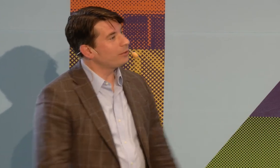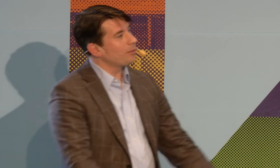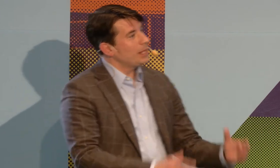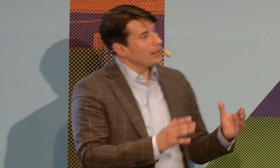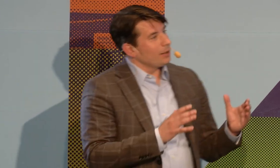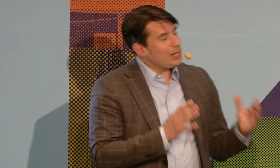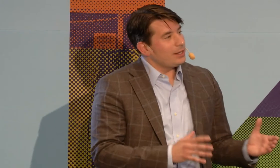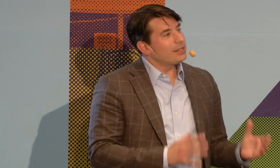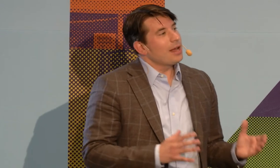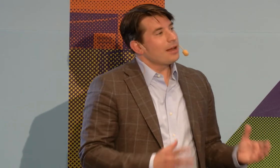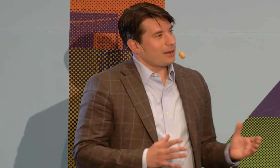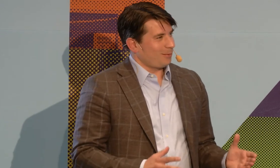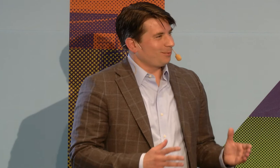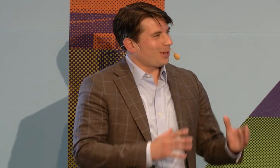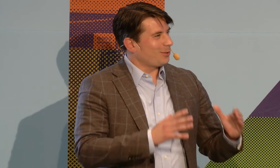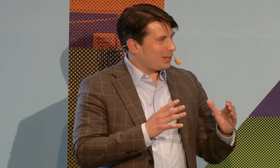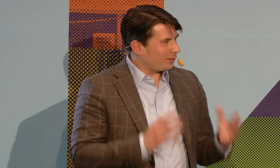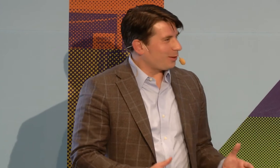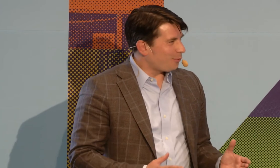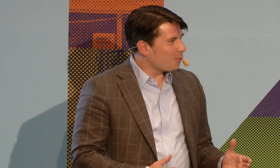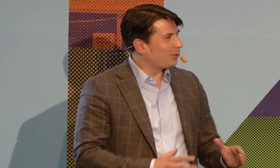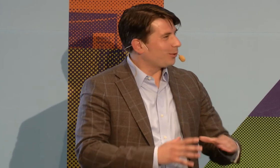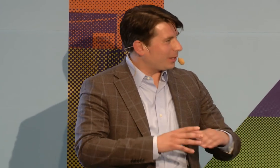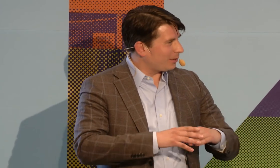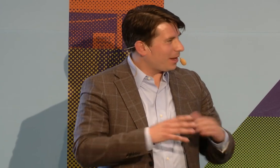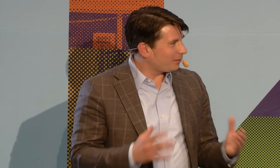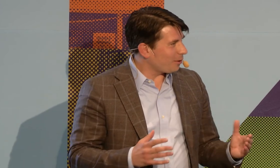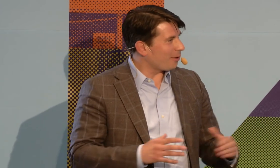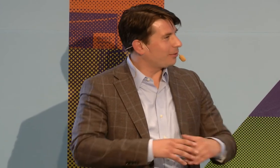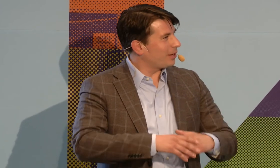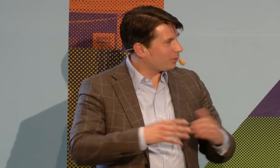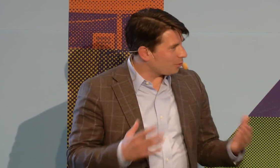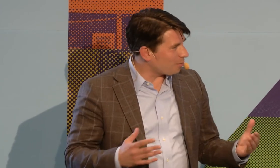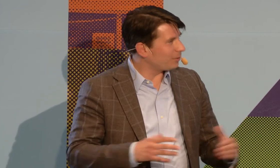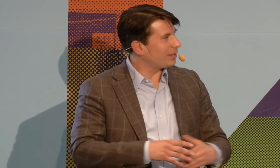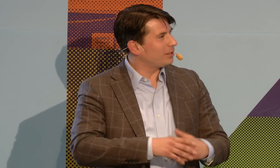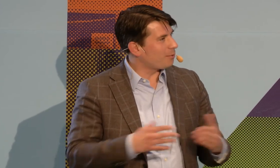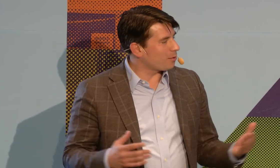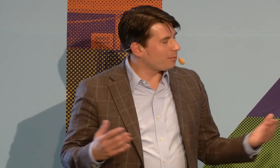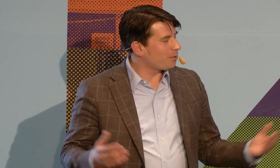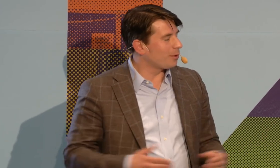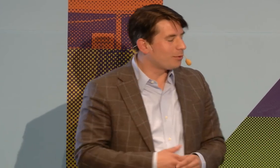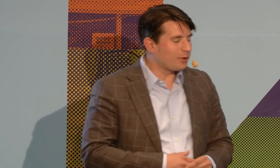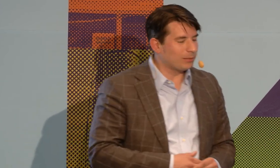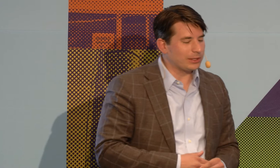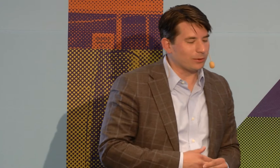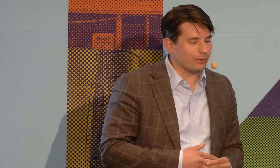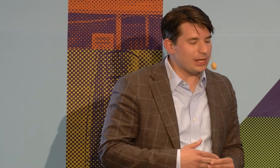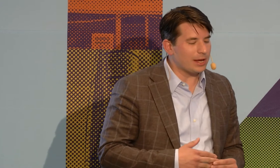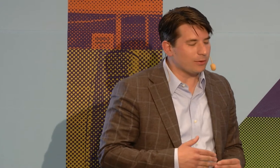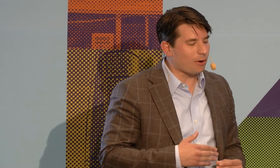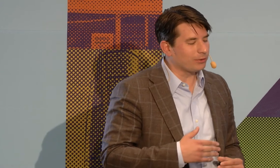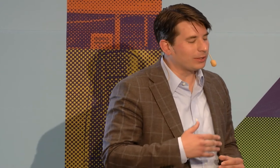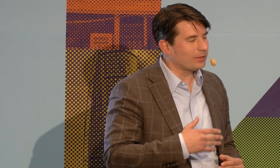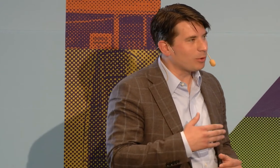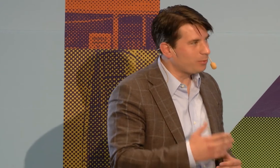på den så vi är inte riktigt där än. Att vi kan sätta ner foten och säga att det här ska göras, så här ska vi jobba, så här ser vi på framtiden. Utan